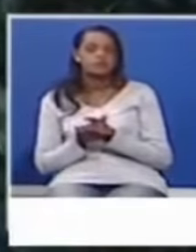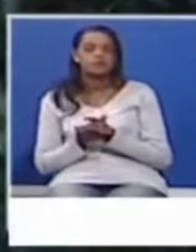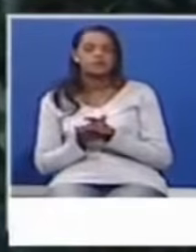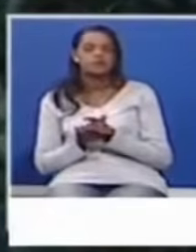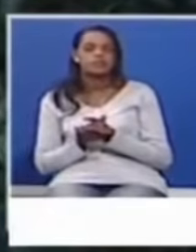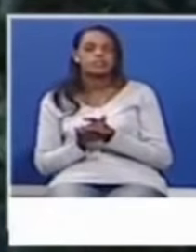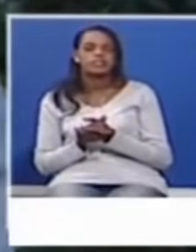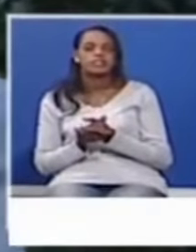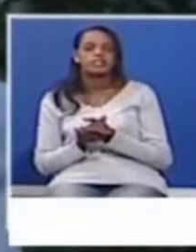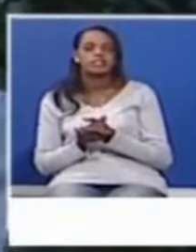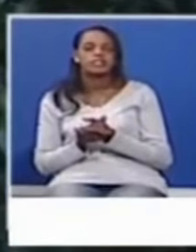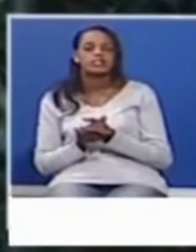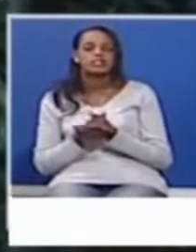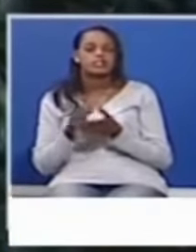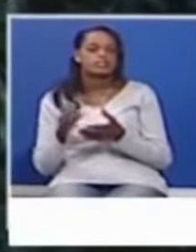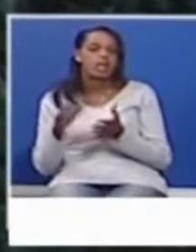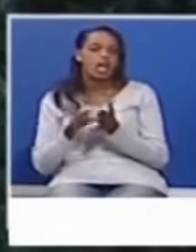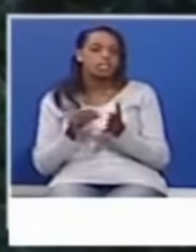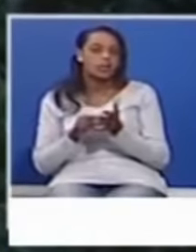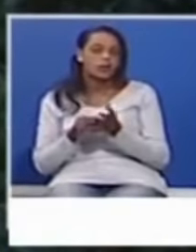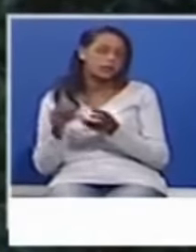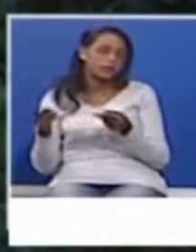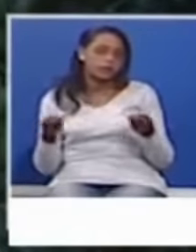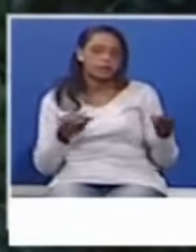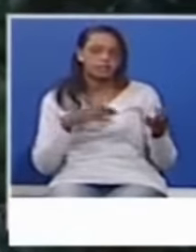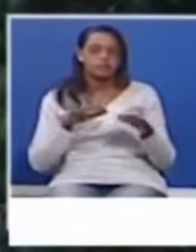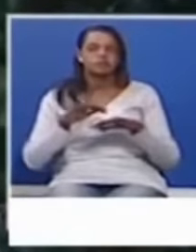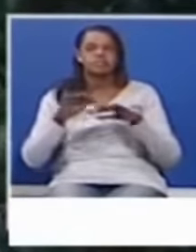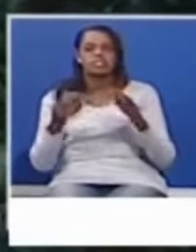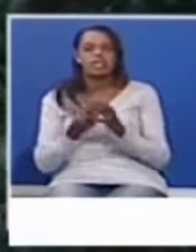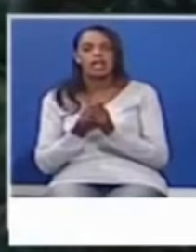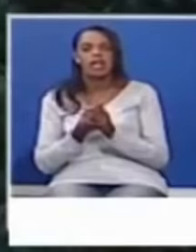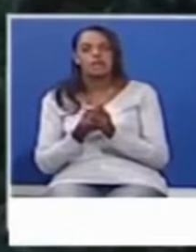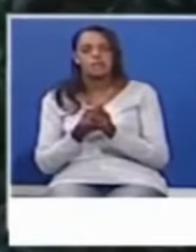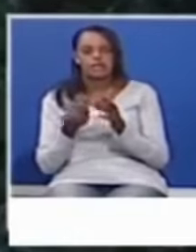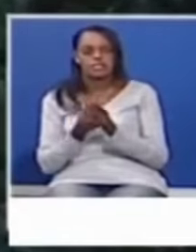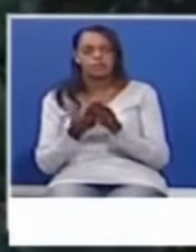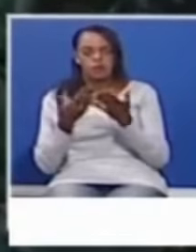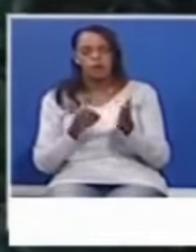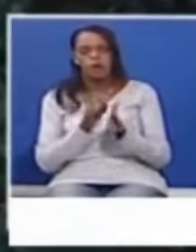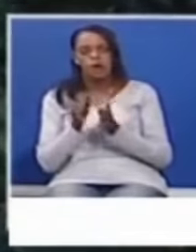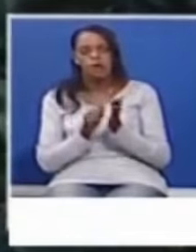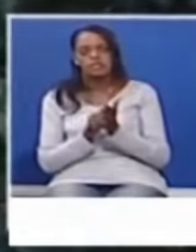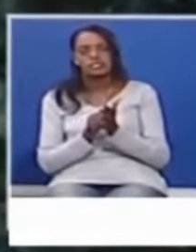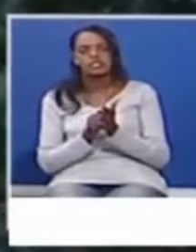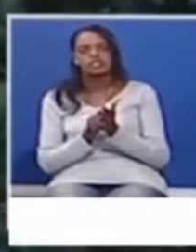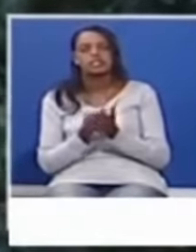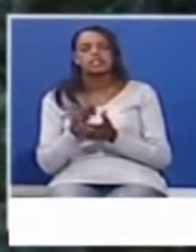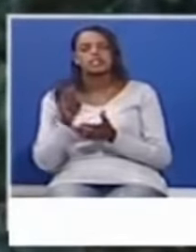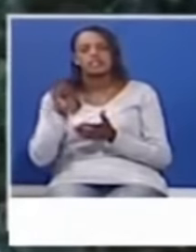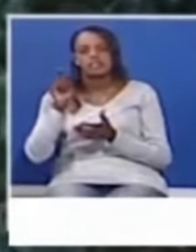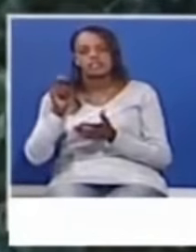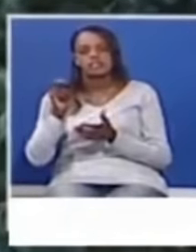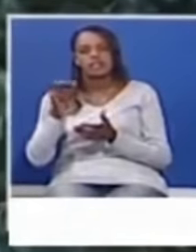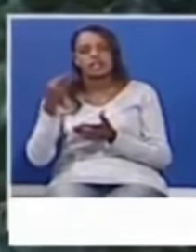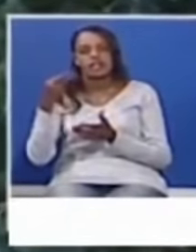ጠባይ ስለ ዘለዎ እዚ ዕለት እዚ ምስ ዓለም ንምስናይን ንምጣዓም ተባሂሉ ካብ ሎማ ዓመት ጀሚሩ ብቐጻሊ ኣብ